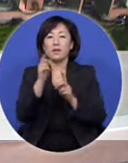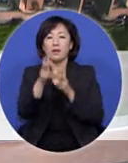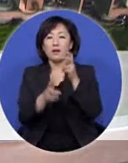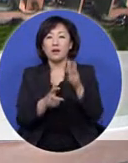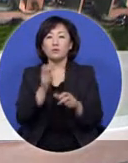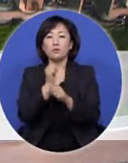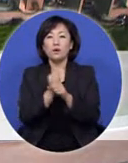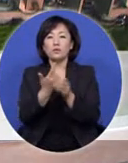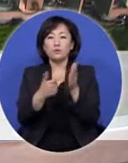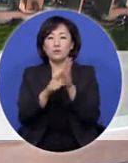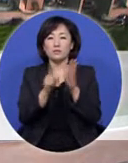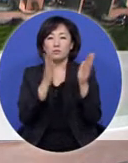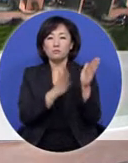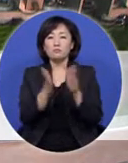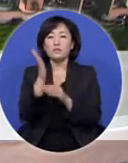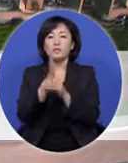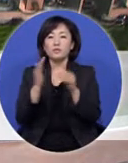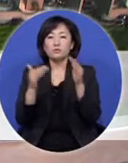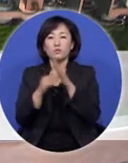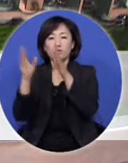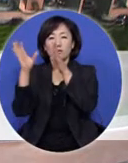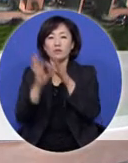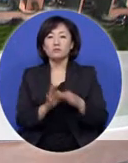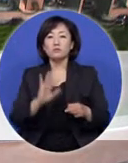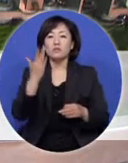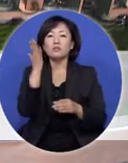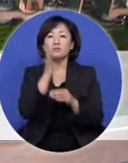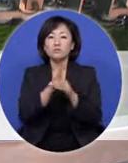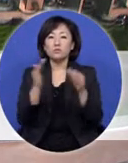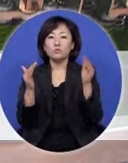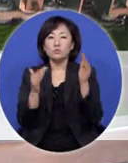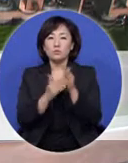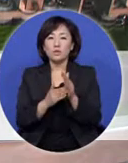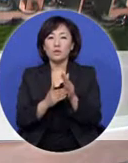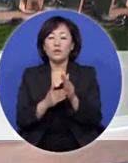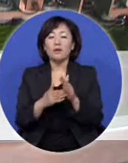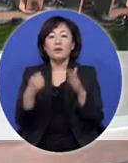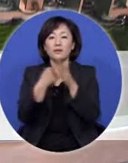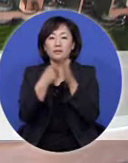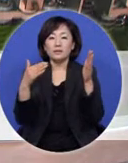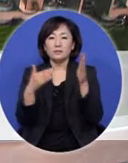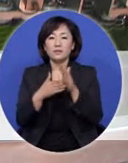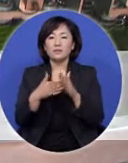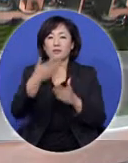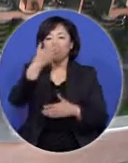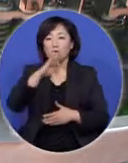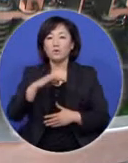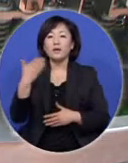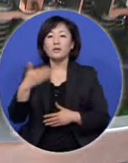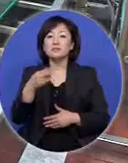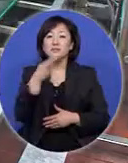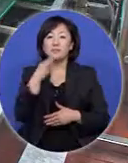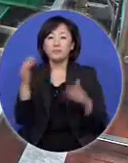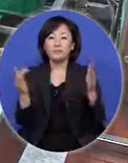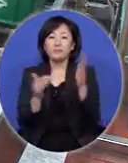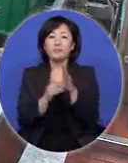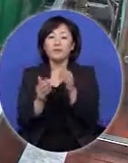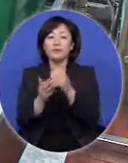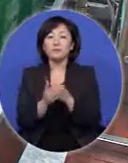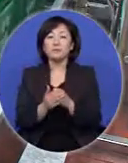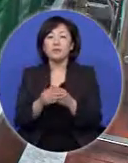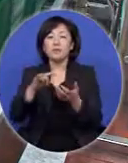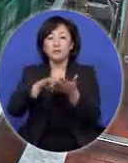진행을 바꾸고 이 부분이 진행되는 동안은 행정 처분 자체가 효력이 없는 상황이니까